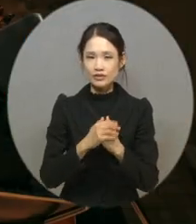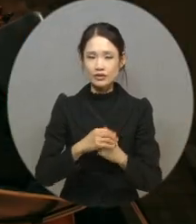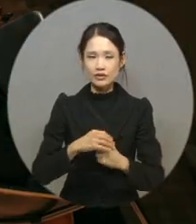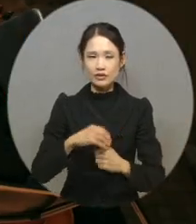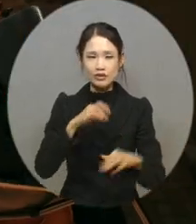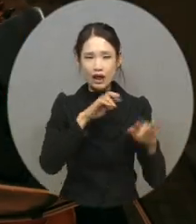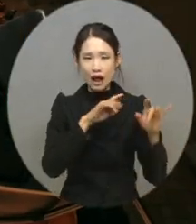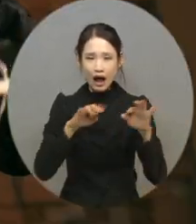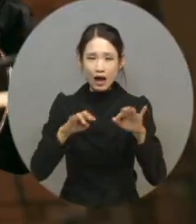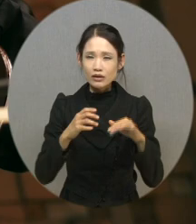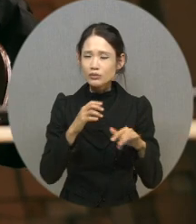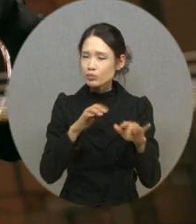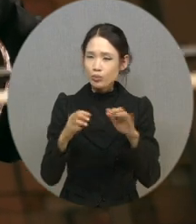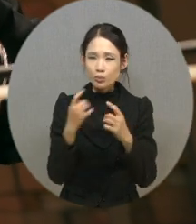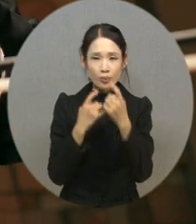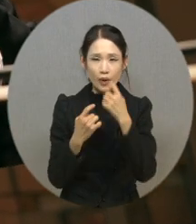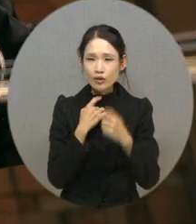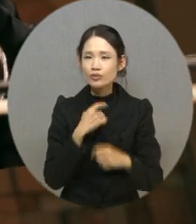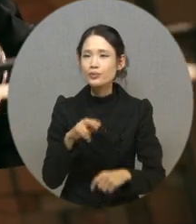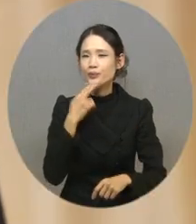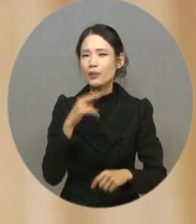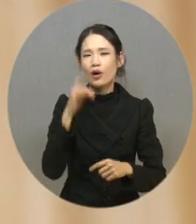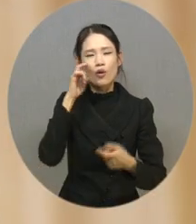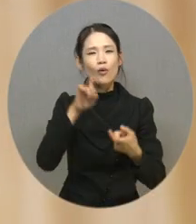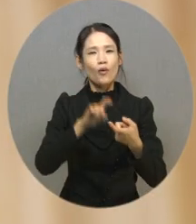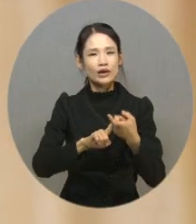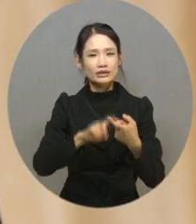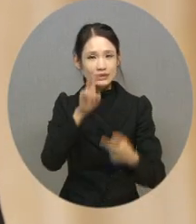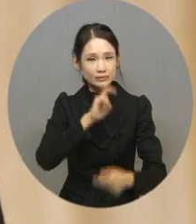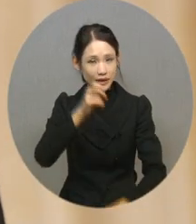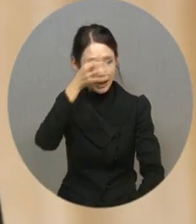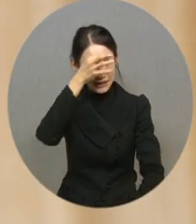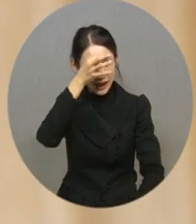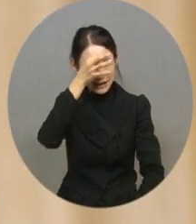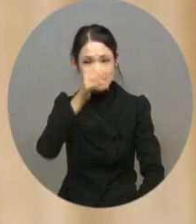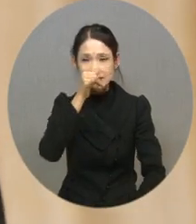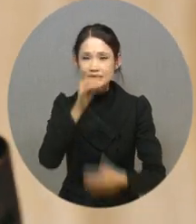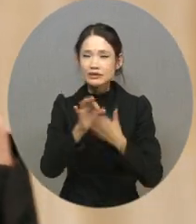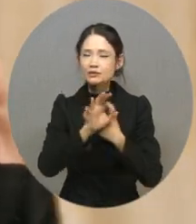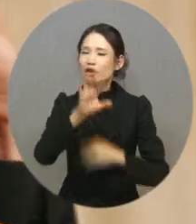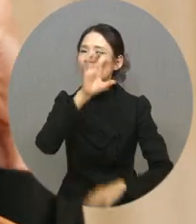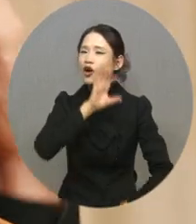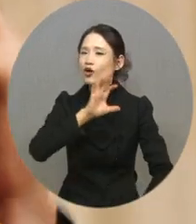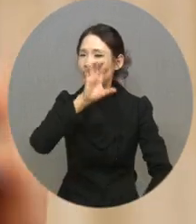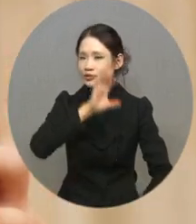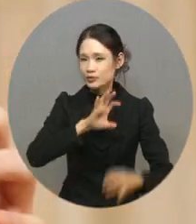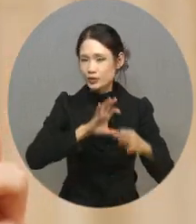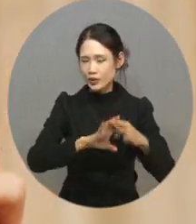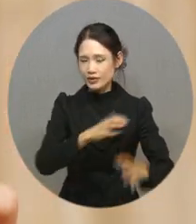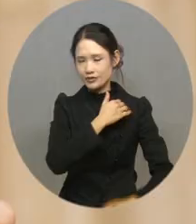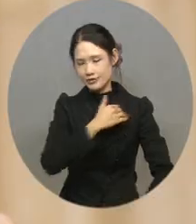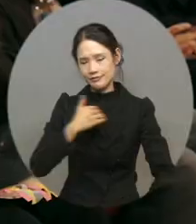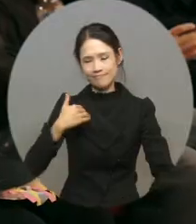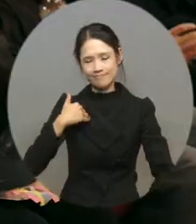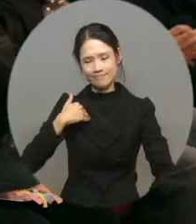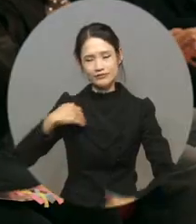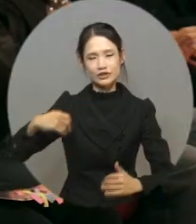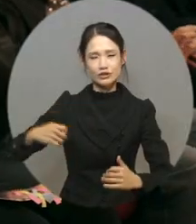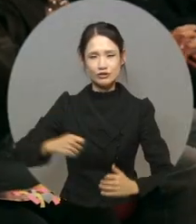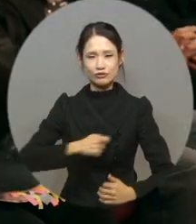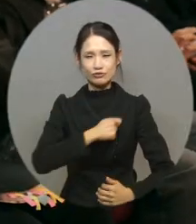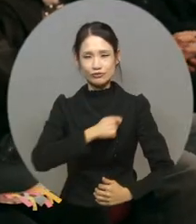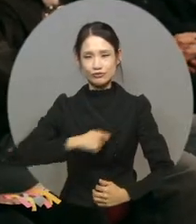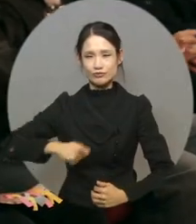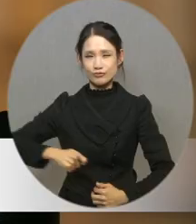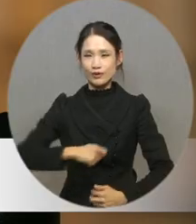없는 발달장애인도 음악에 대한 관심 과 재능만 있다면 연습을 통해 자신감을 기르고 연주할 수